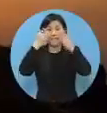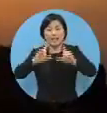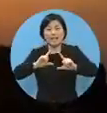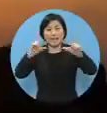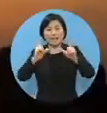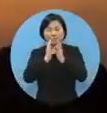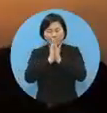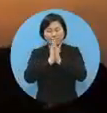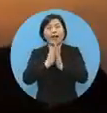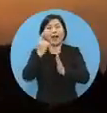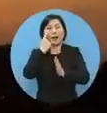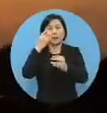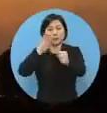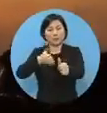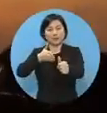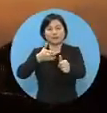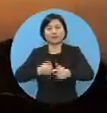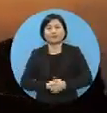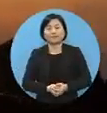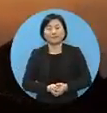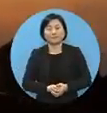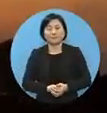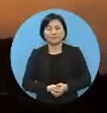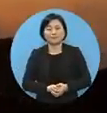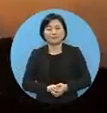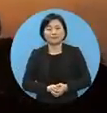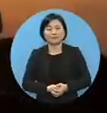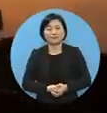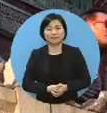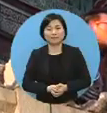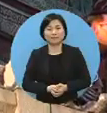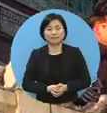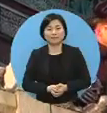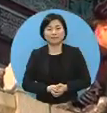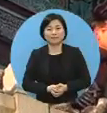새해 소망을 빌어보시기 바랍니다. 생명의 땅 전남 도종뉴스 정혜진입니다.